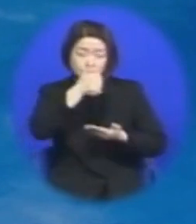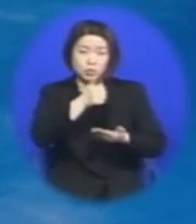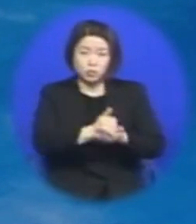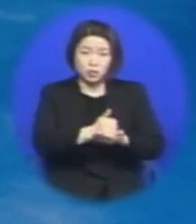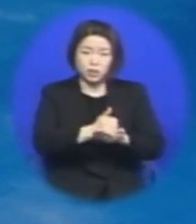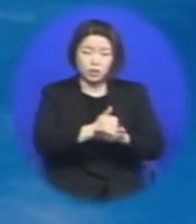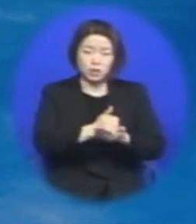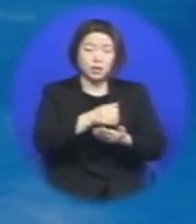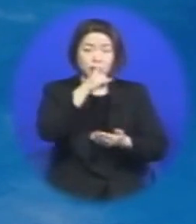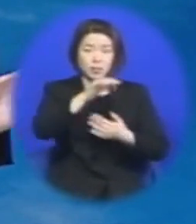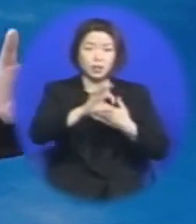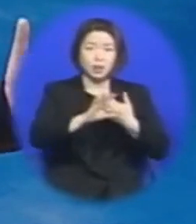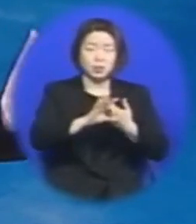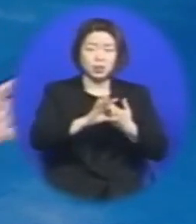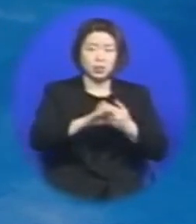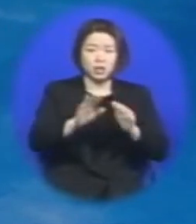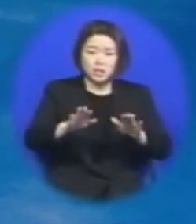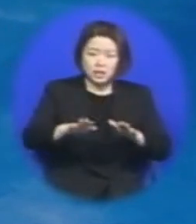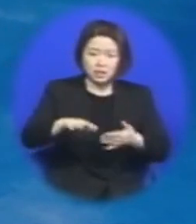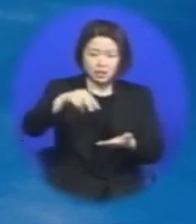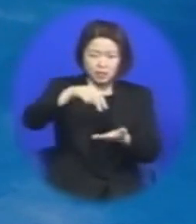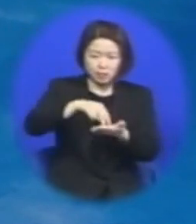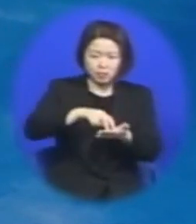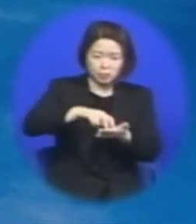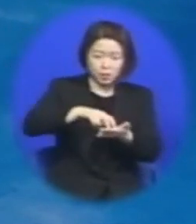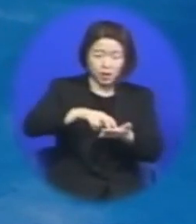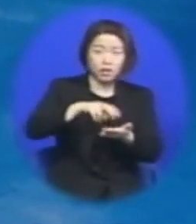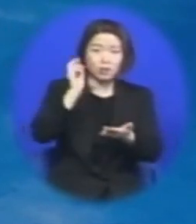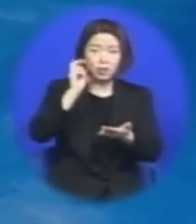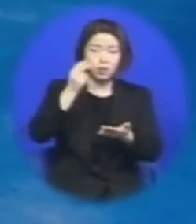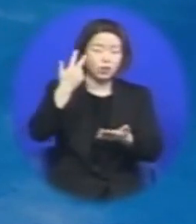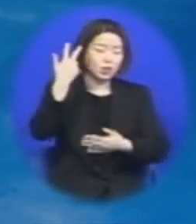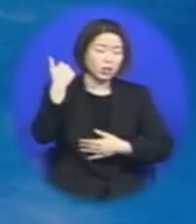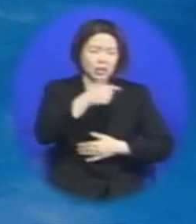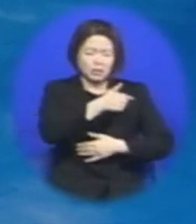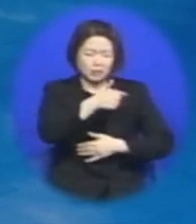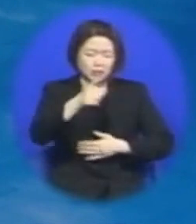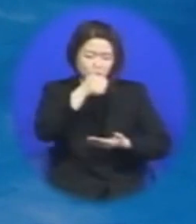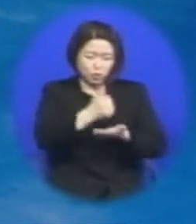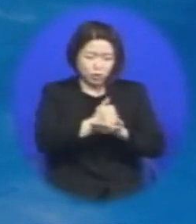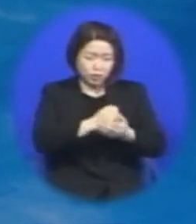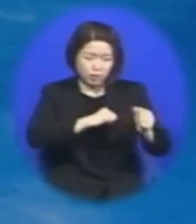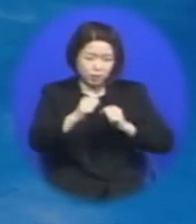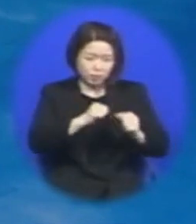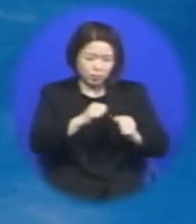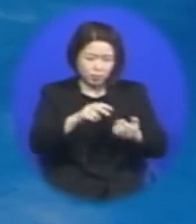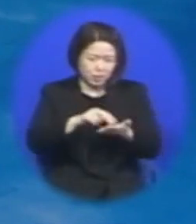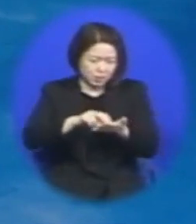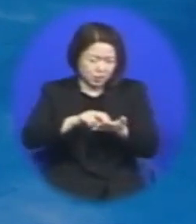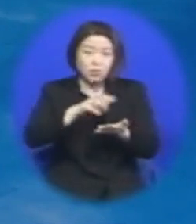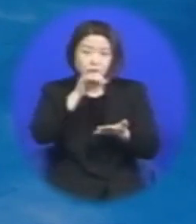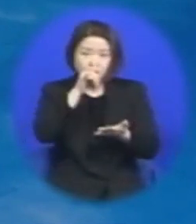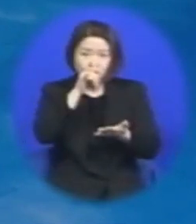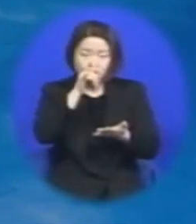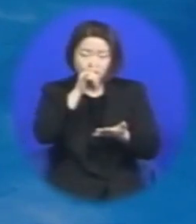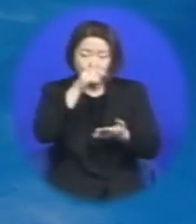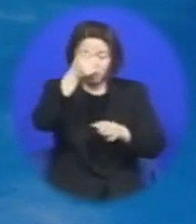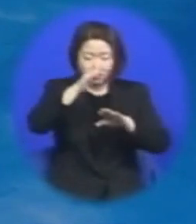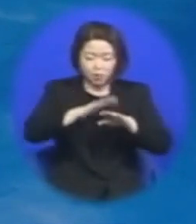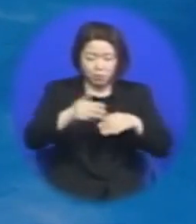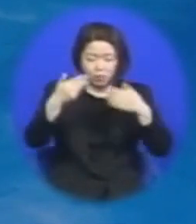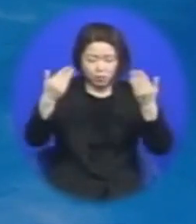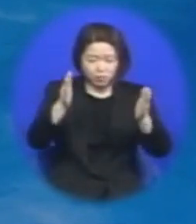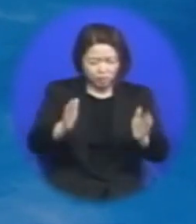떨리겠지 지난 주간에 내가 큰 죄를 지었어요 그러면 예배드리는 내내 마음이